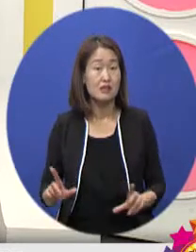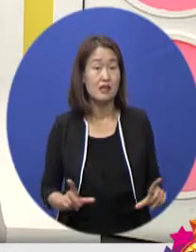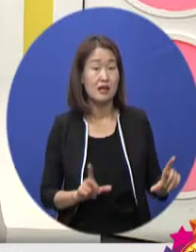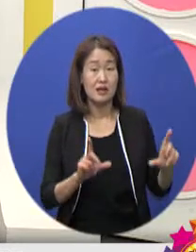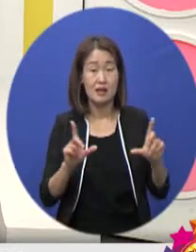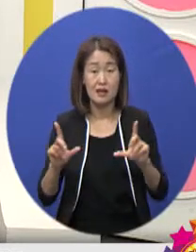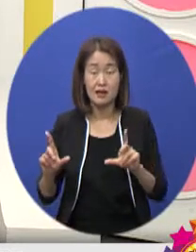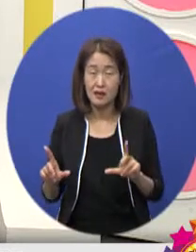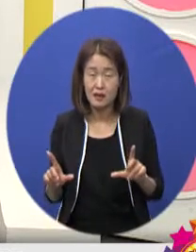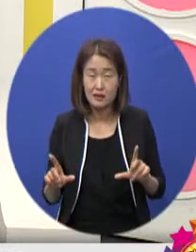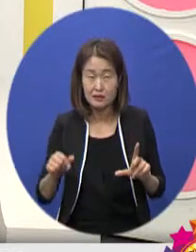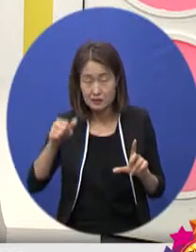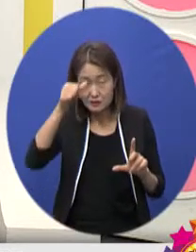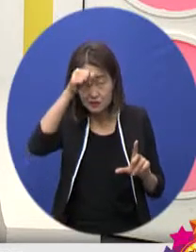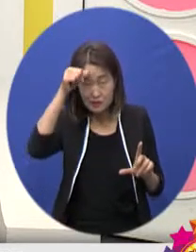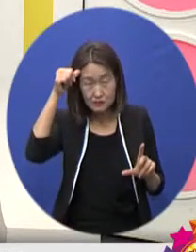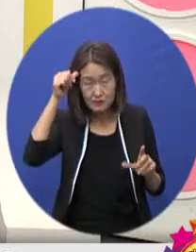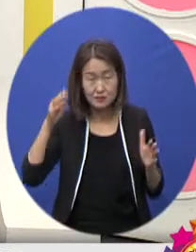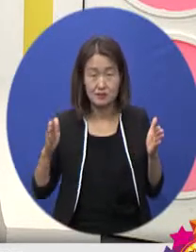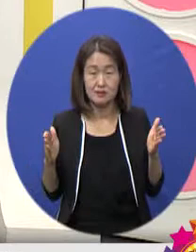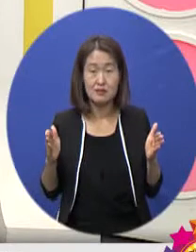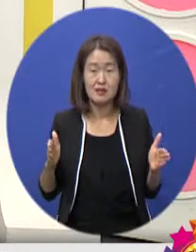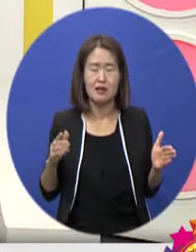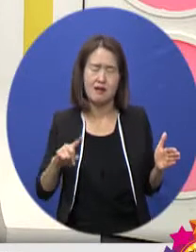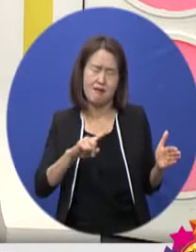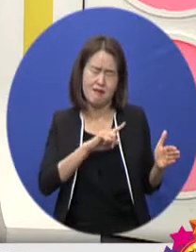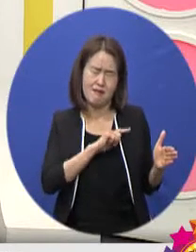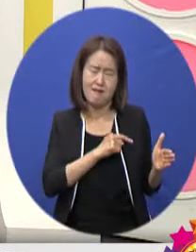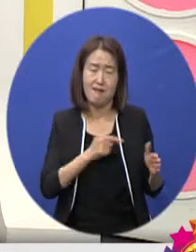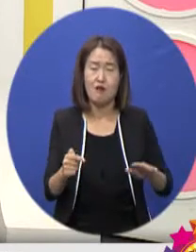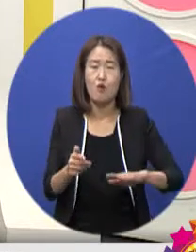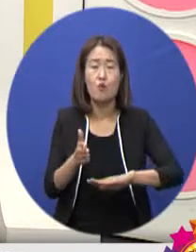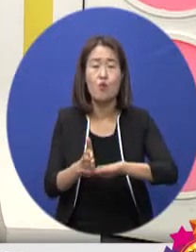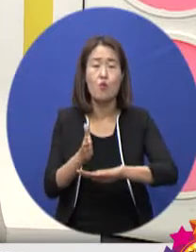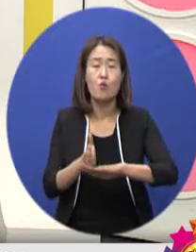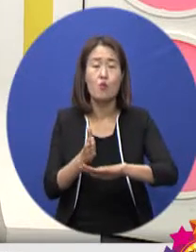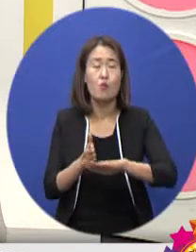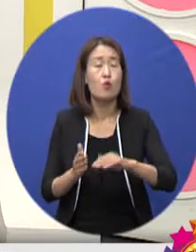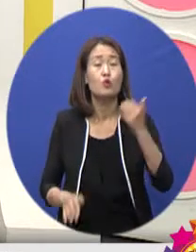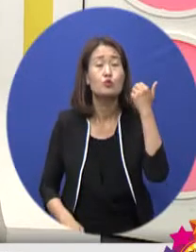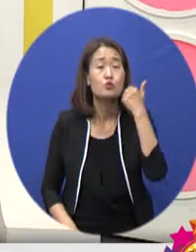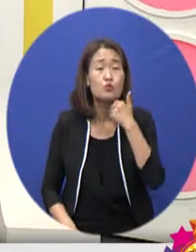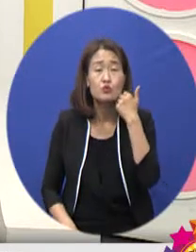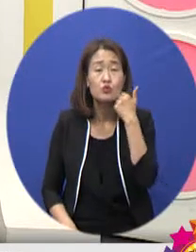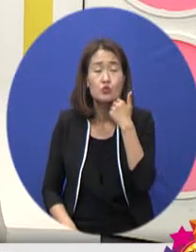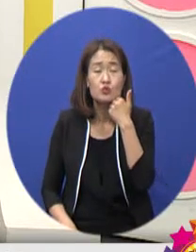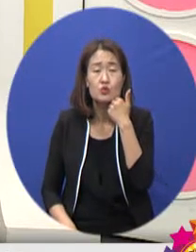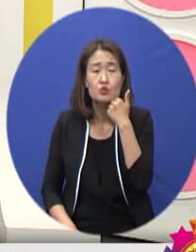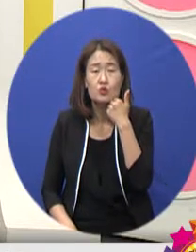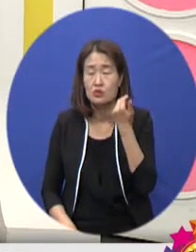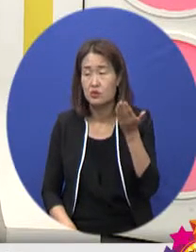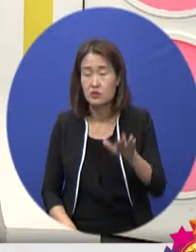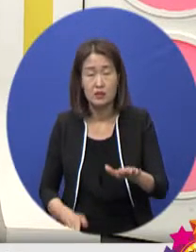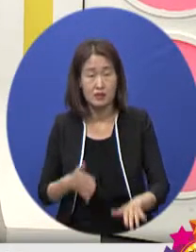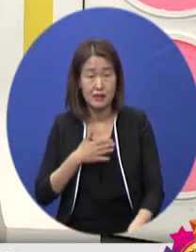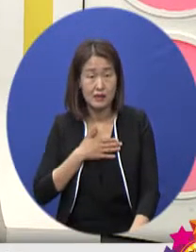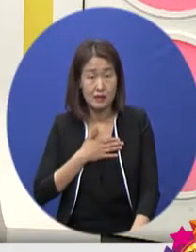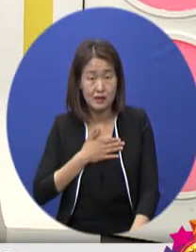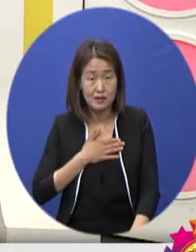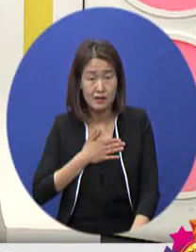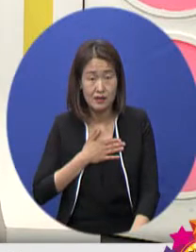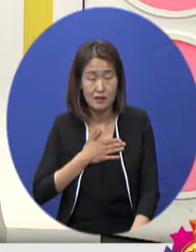예, 예. 그 인생에 있어서 가장 고마웠던 사람이 누가 있을까요, 아버님? 근데 제가 네,